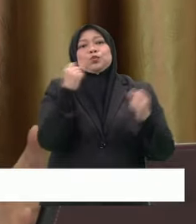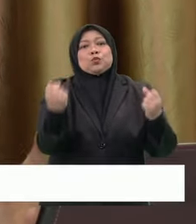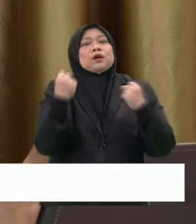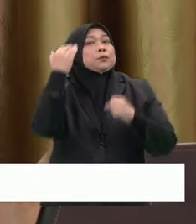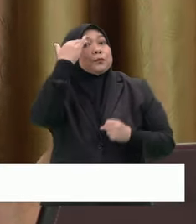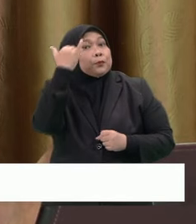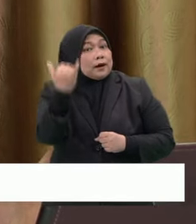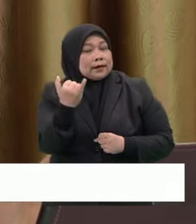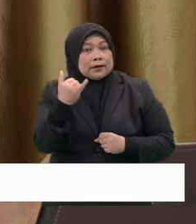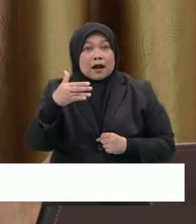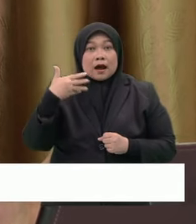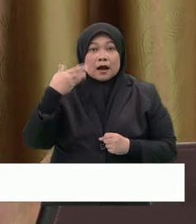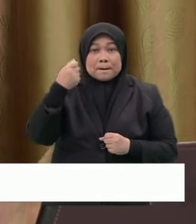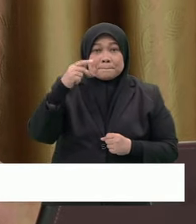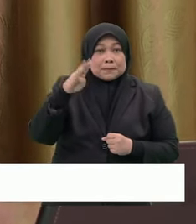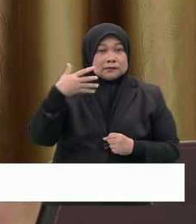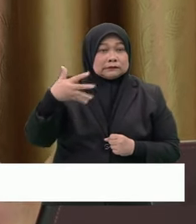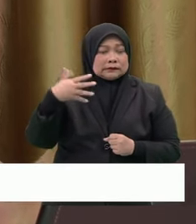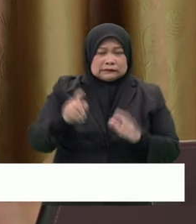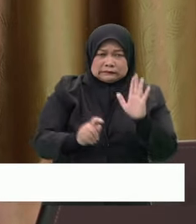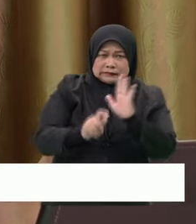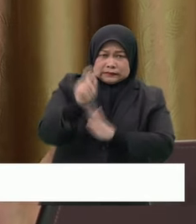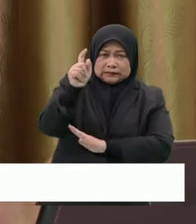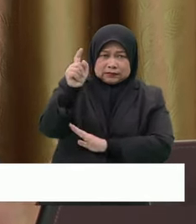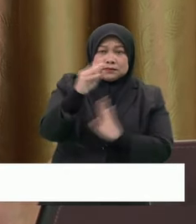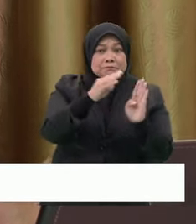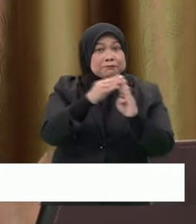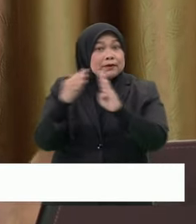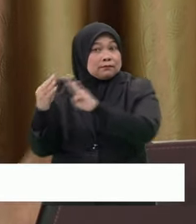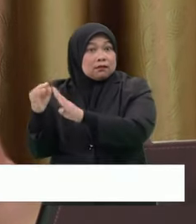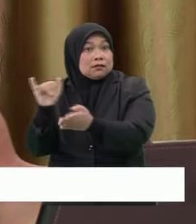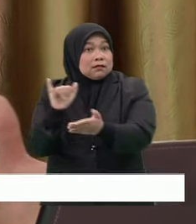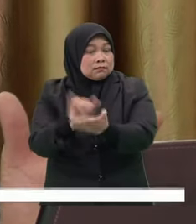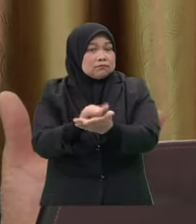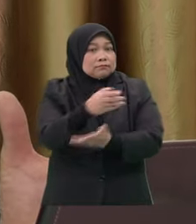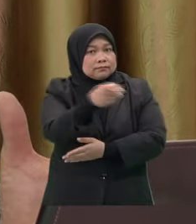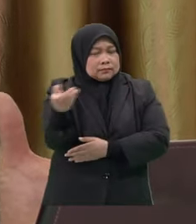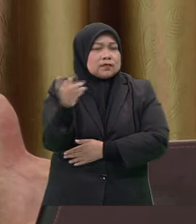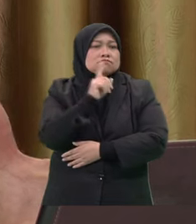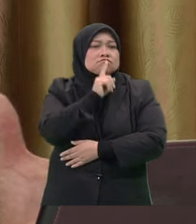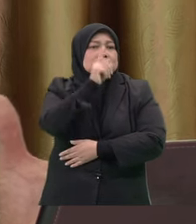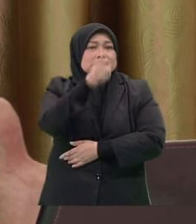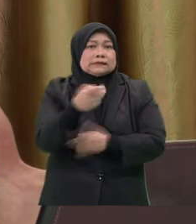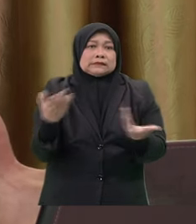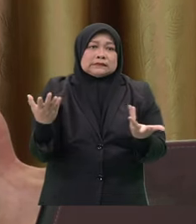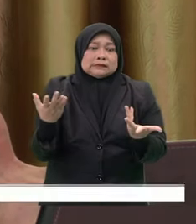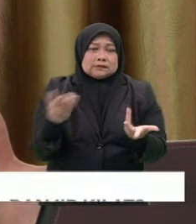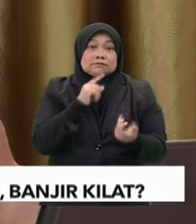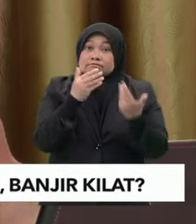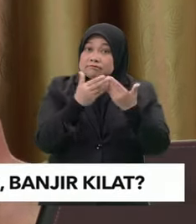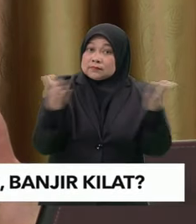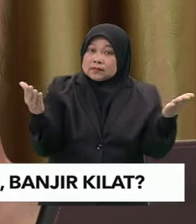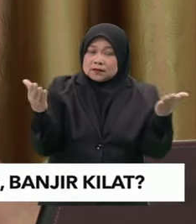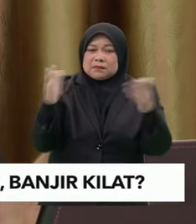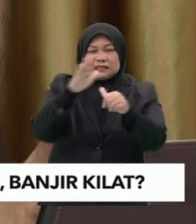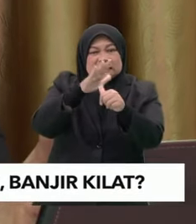tahu haba yang tinggi di kawasan pembenaran itu menyebabkan kawasan itu secara umumnya